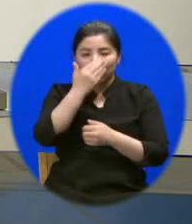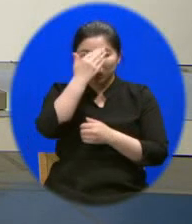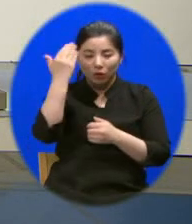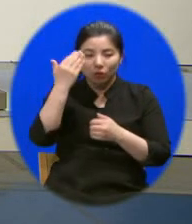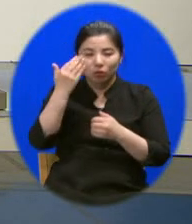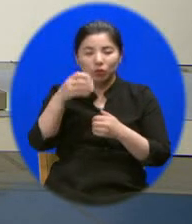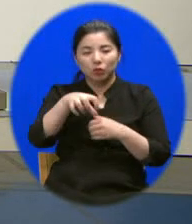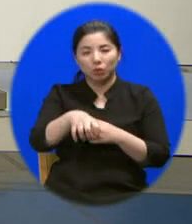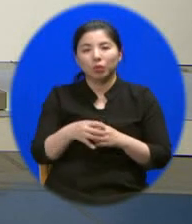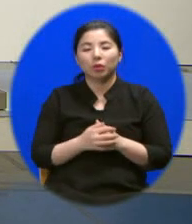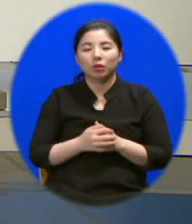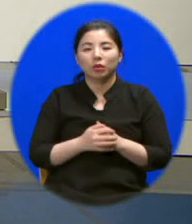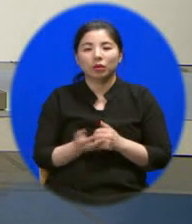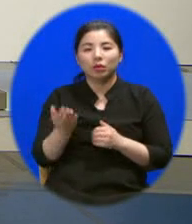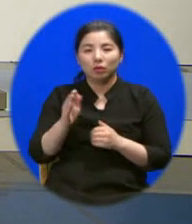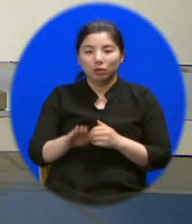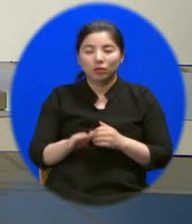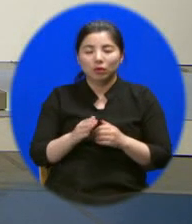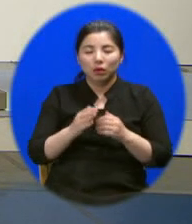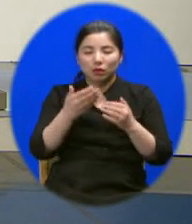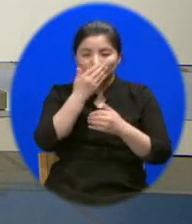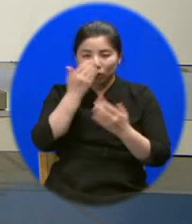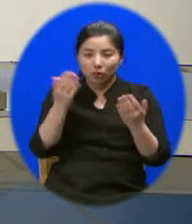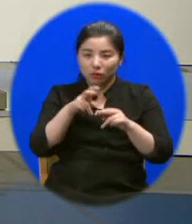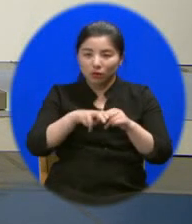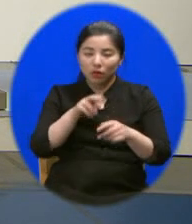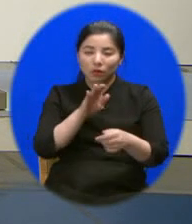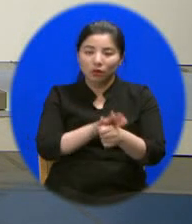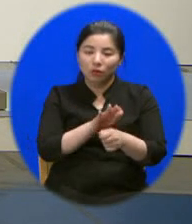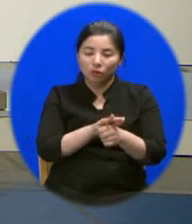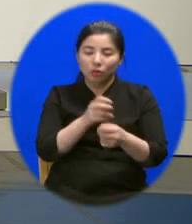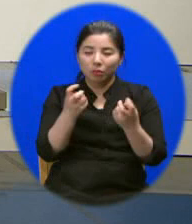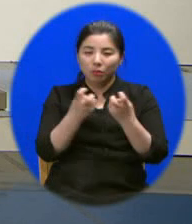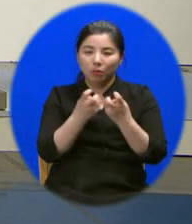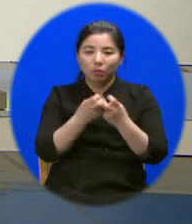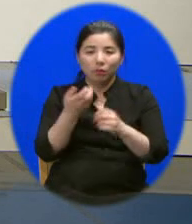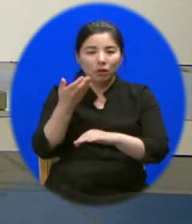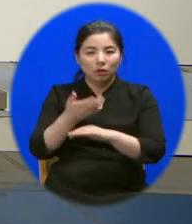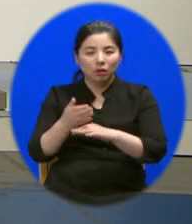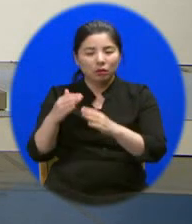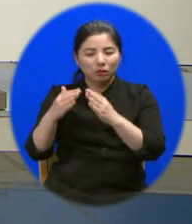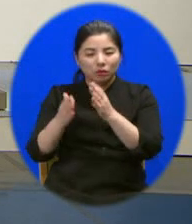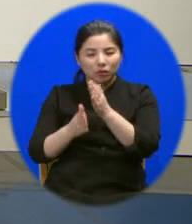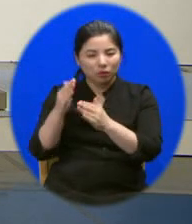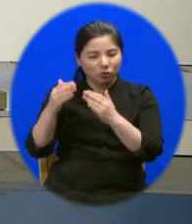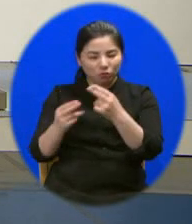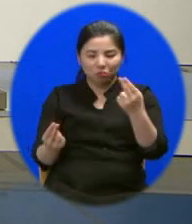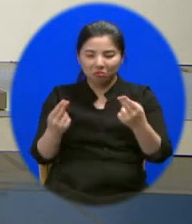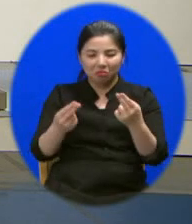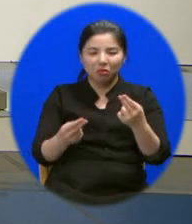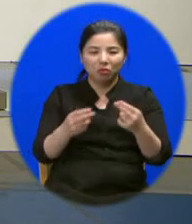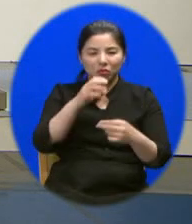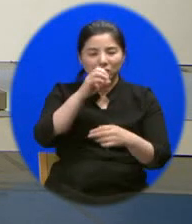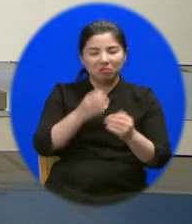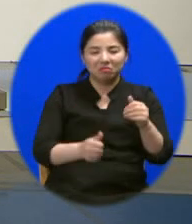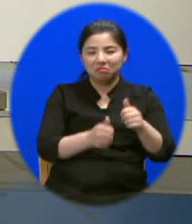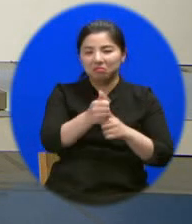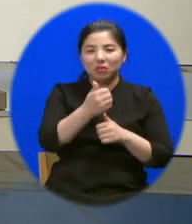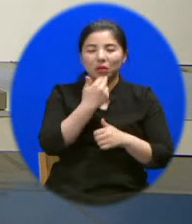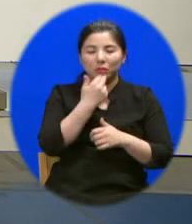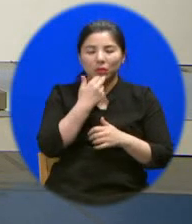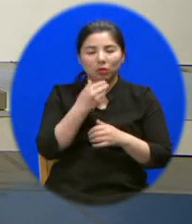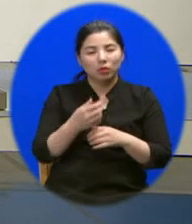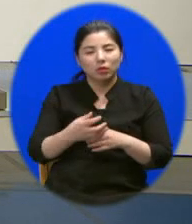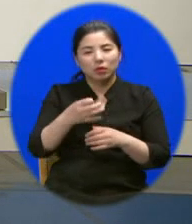지자체 인데요 하지만 청년 일자리에 대한 지원책은 다른 지자체 보다 나을 것이 없고 여성 일자리 정책에 있어서도 좀 더 실효성